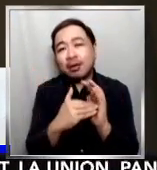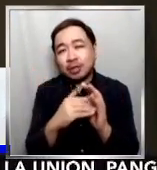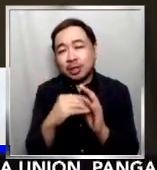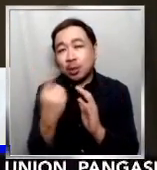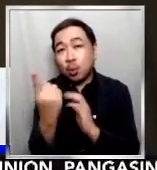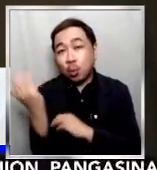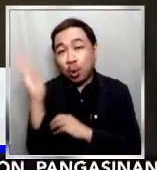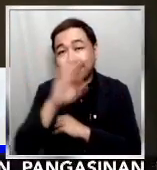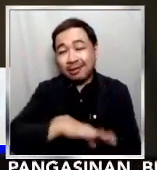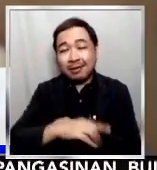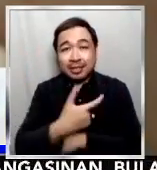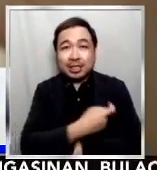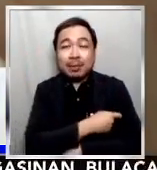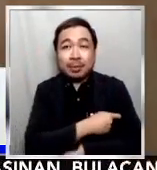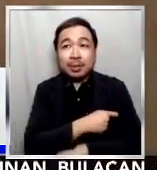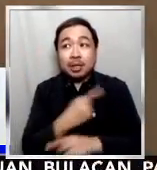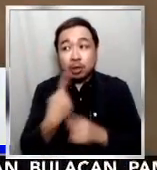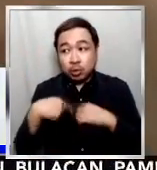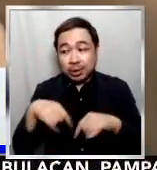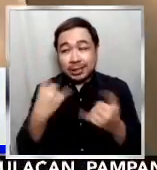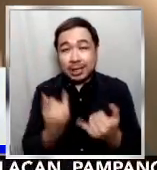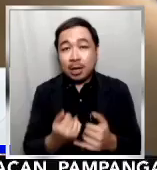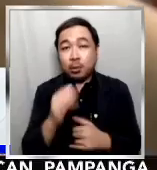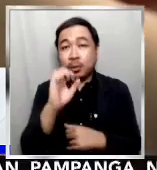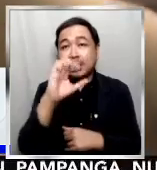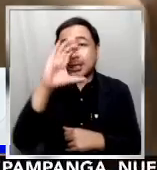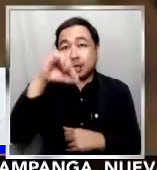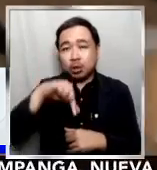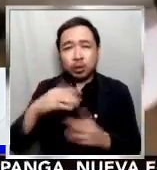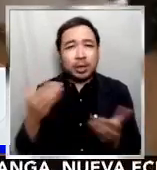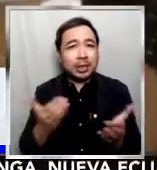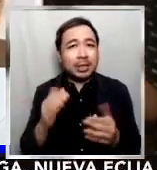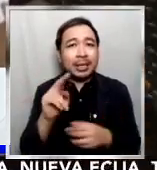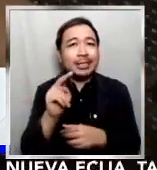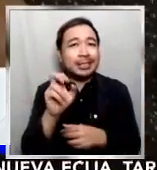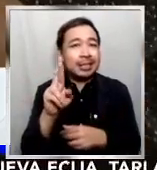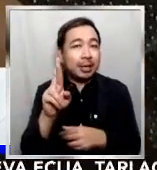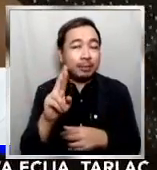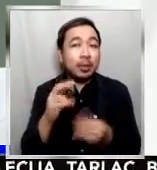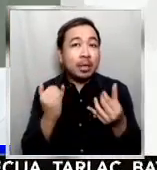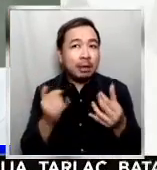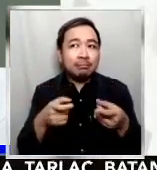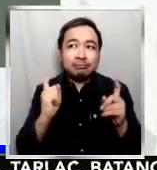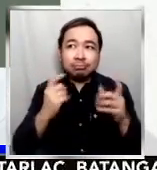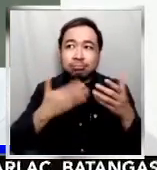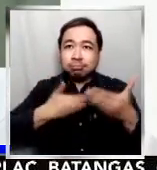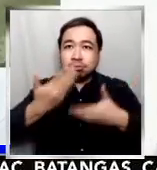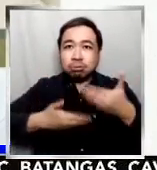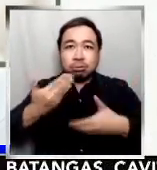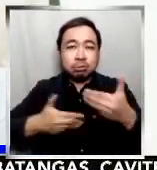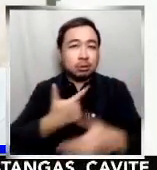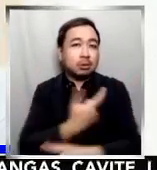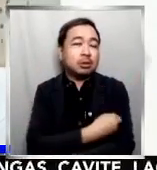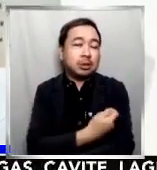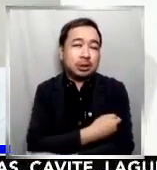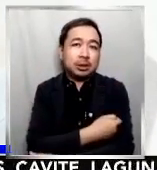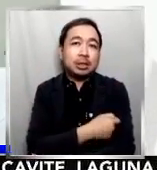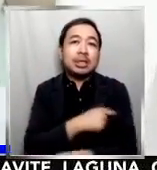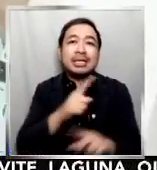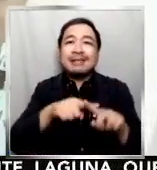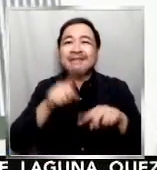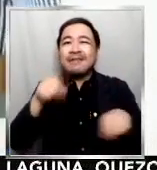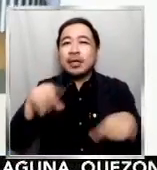Enhanced Community Quarantine. Kaya naman paspasan ang pagbabakuna sa iba't ibang syudad. May unity video pa ang mga taga